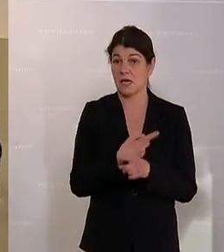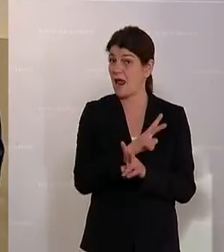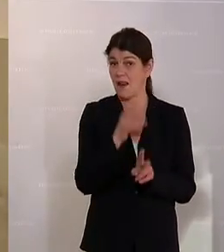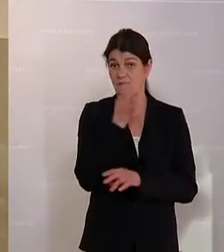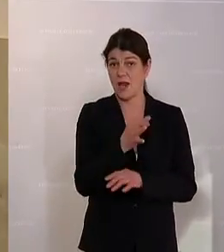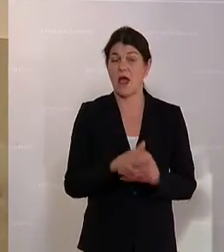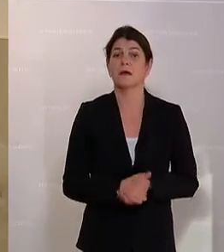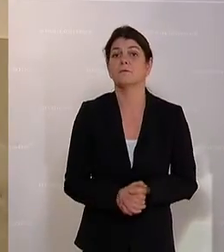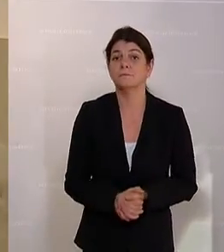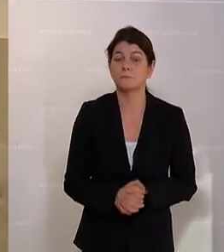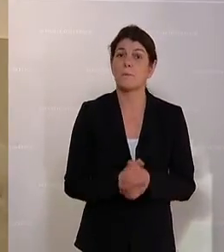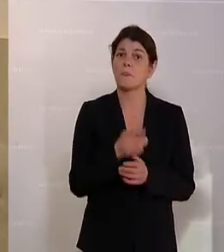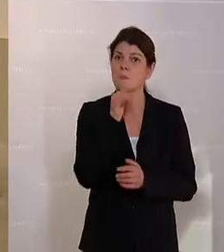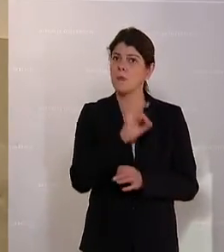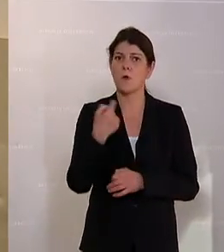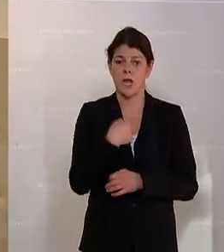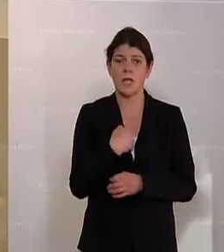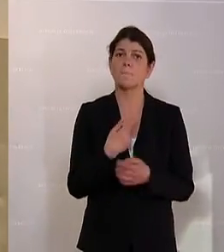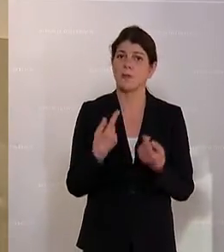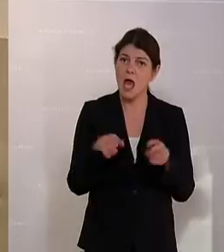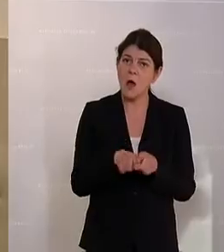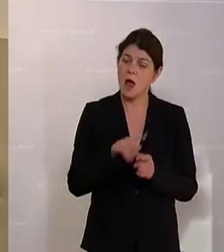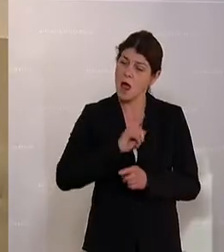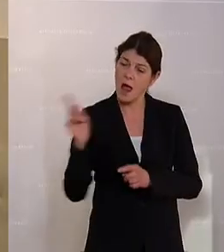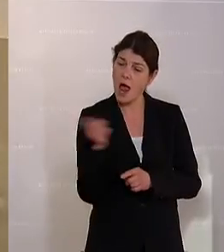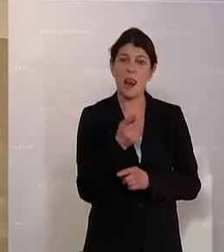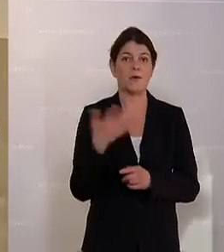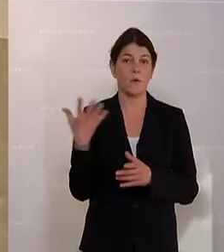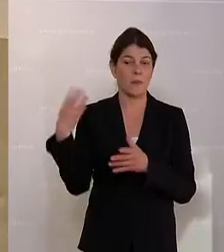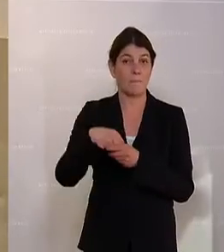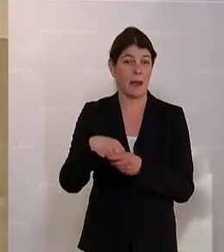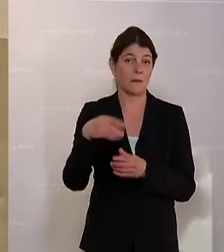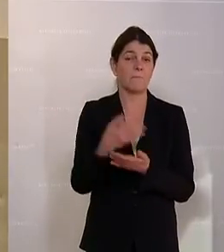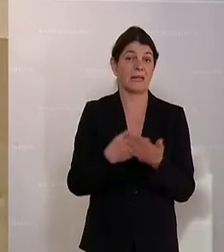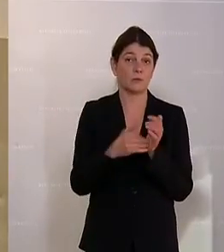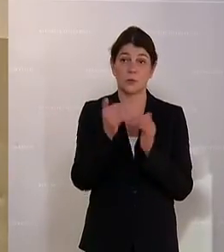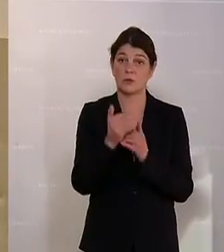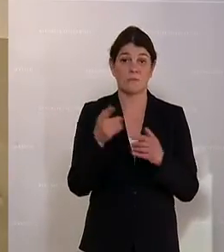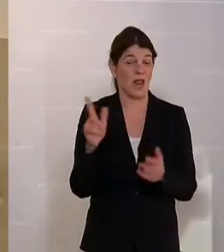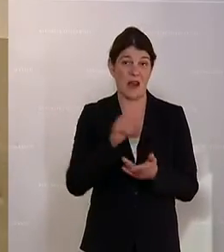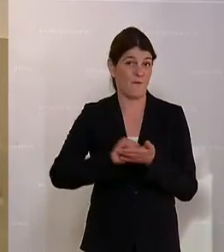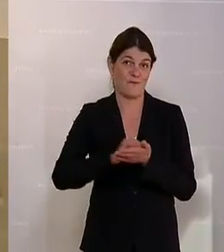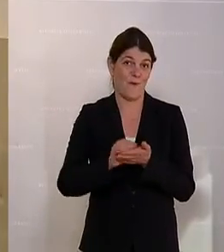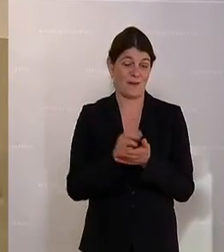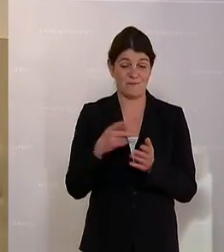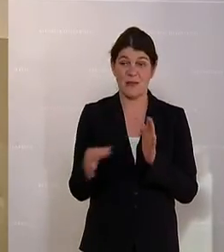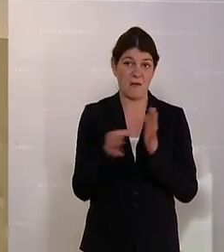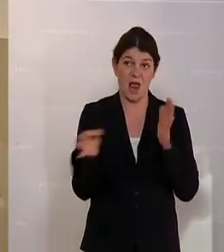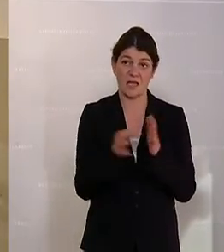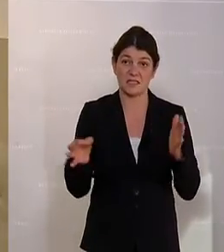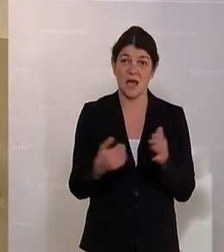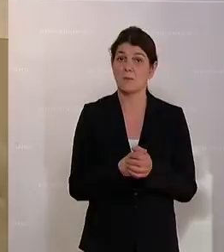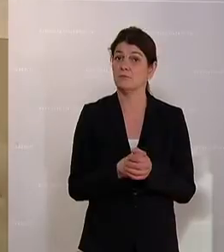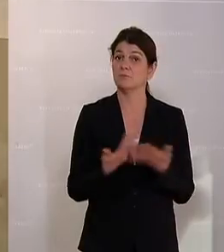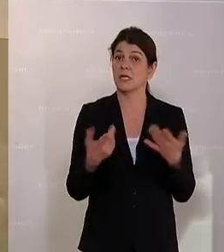Frage. Und nicht nur ich, sondern wahrscheinlich alle Beteiligten im Bildungssystem haben keine Freude mit den Maßnahmen, die auch in